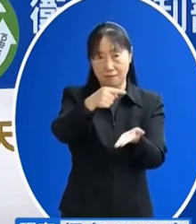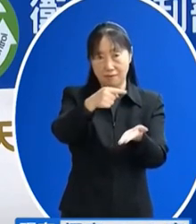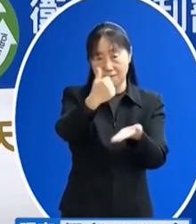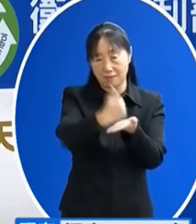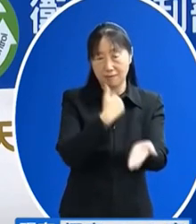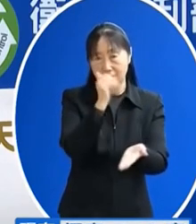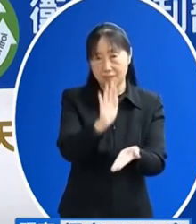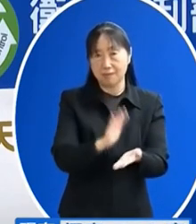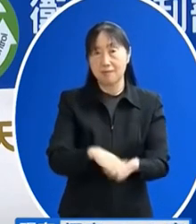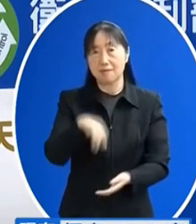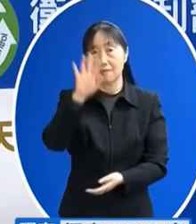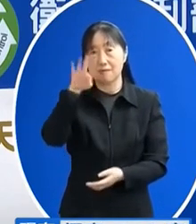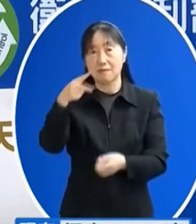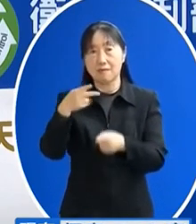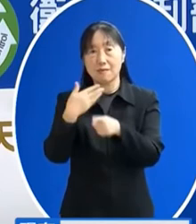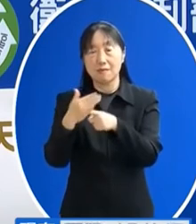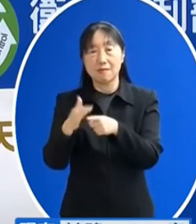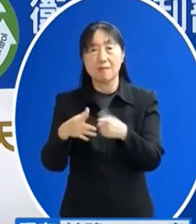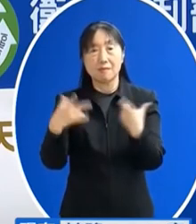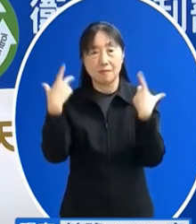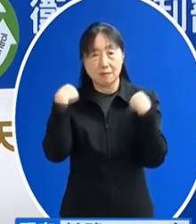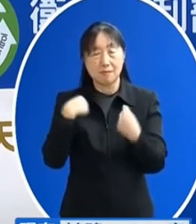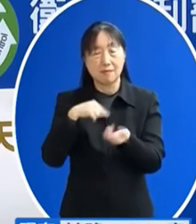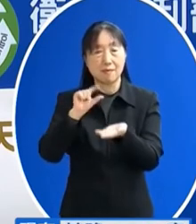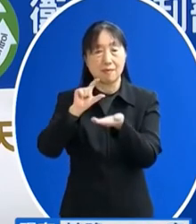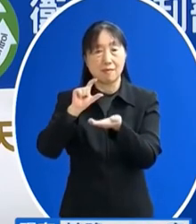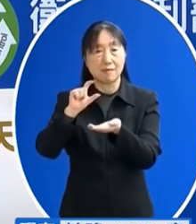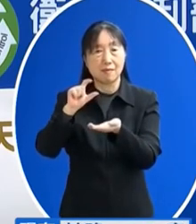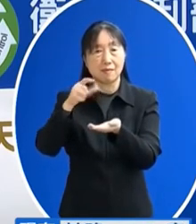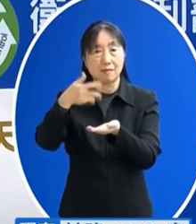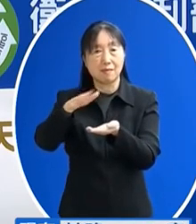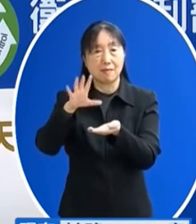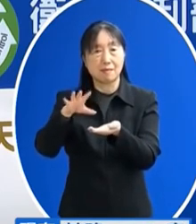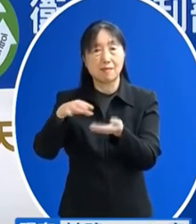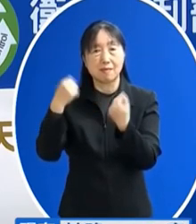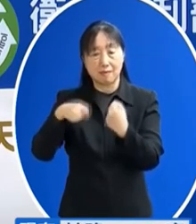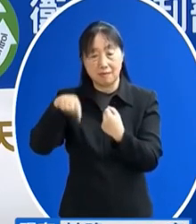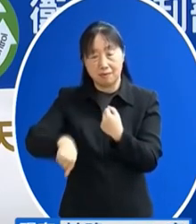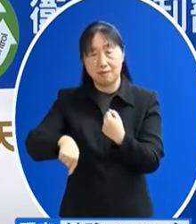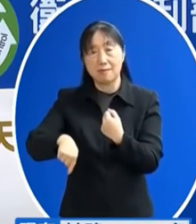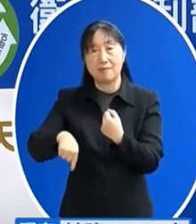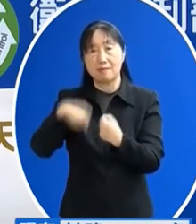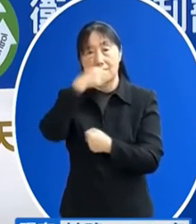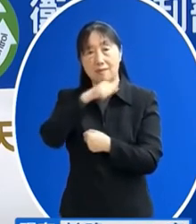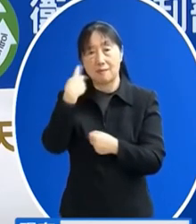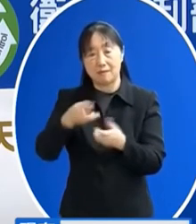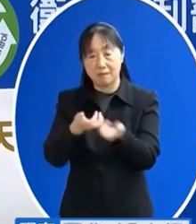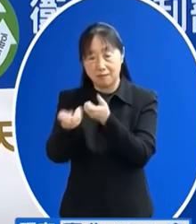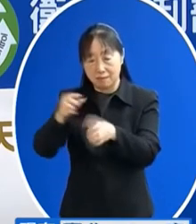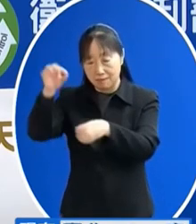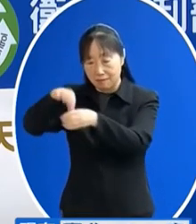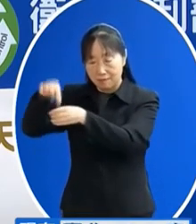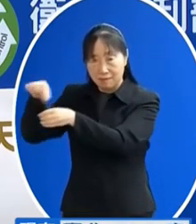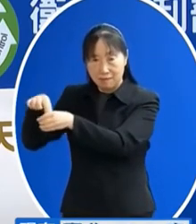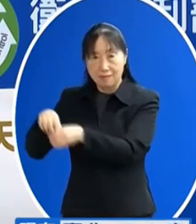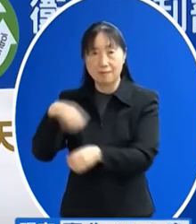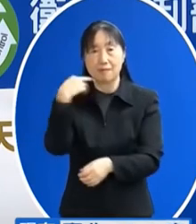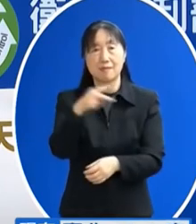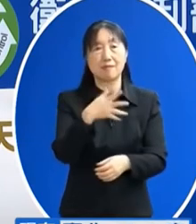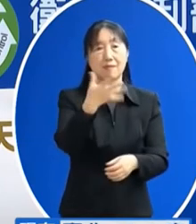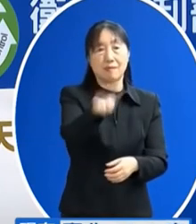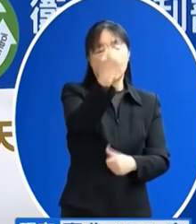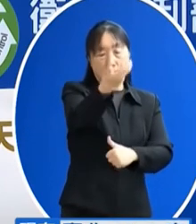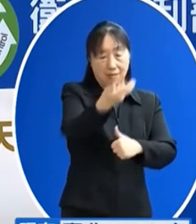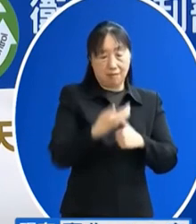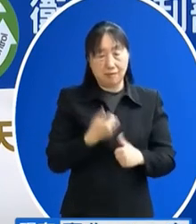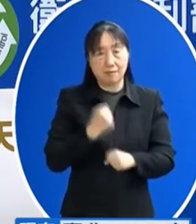来，那又有时候购买原疫哈，然后在这个本地做分装，那另外一种就是授权制造，